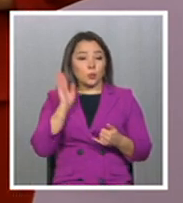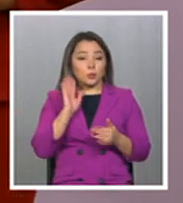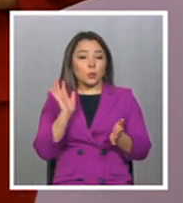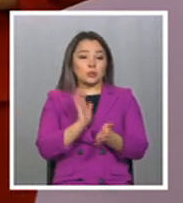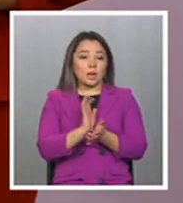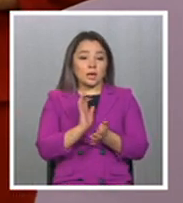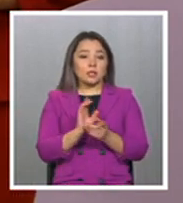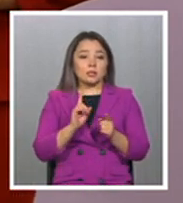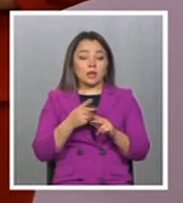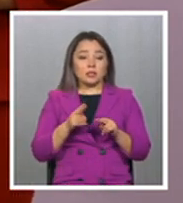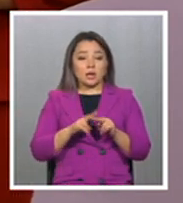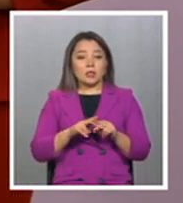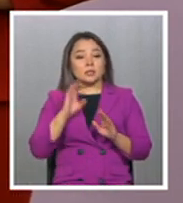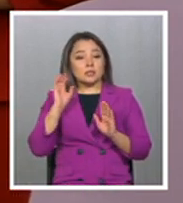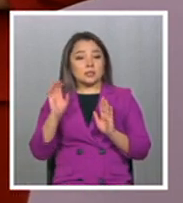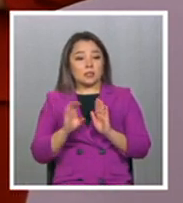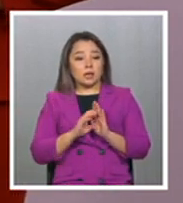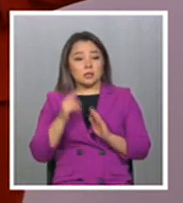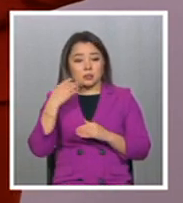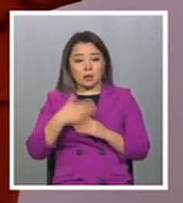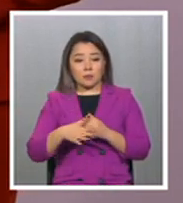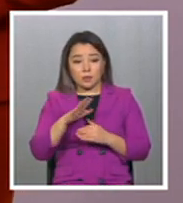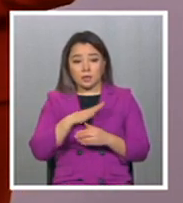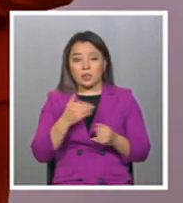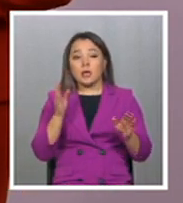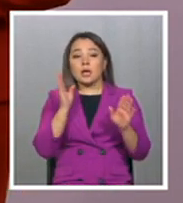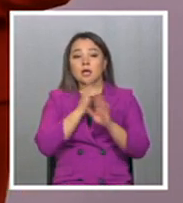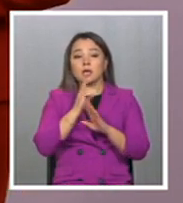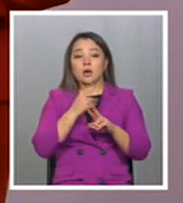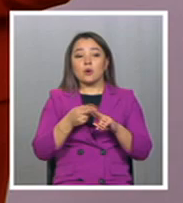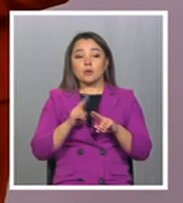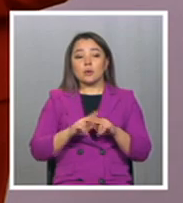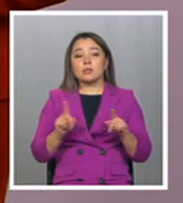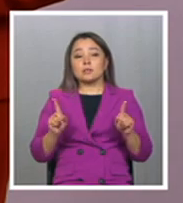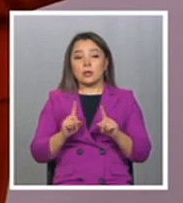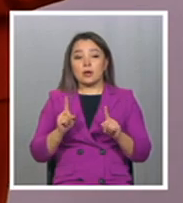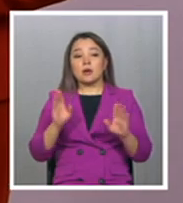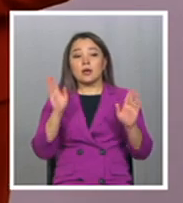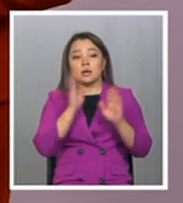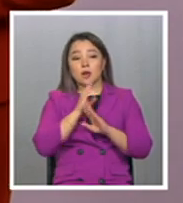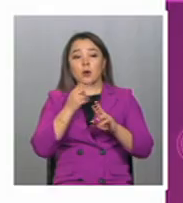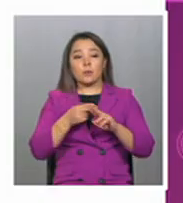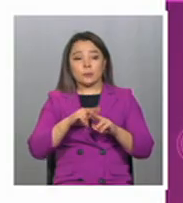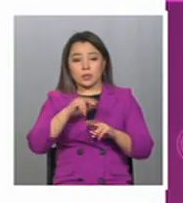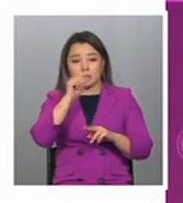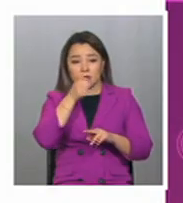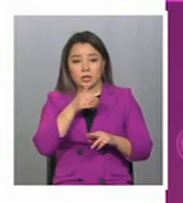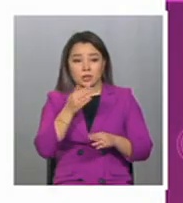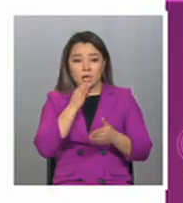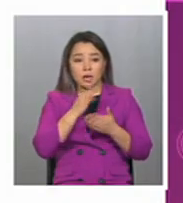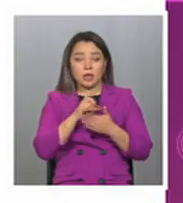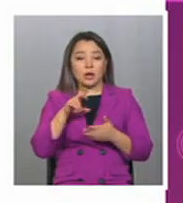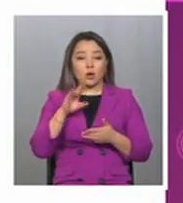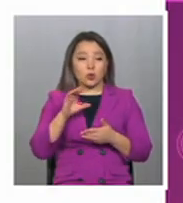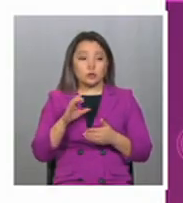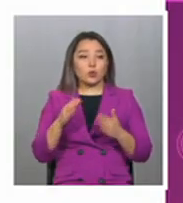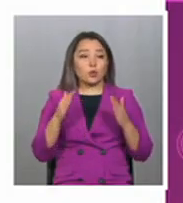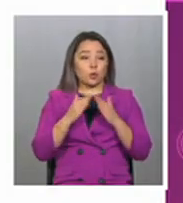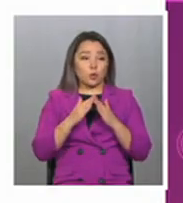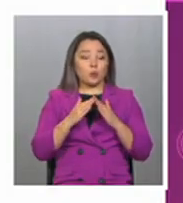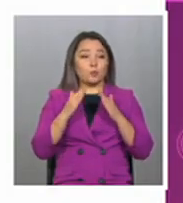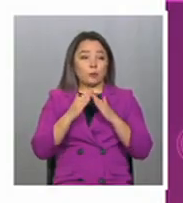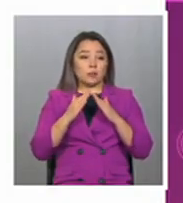ластануы деген мәтінді тыңдадыңдар. Экология дегеніміз не? Экология грекше экос үй,